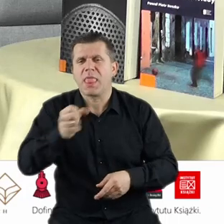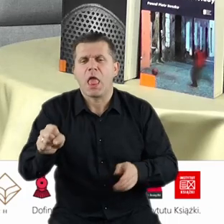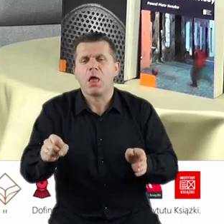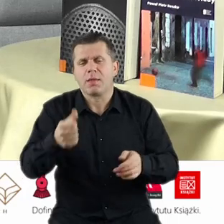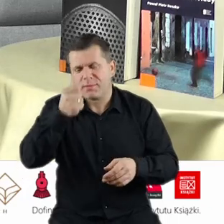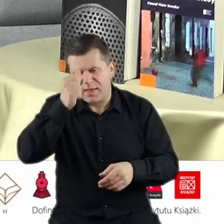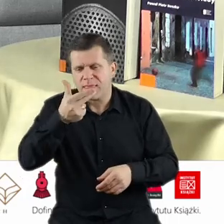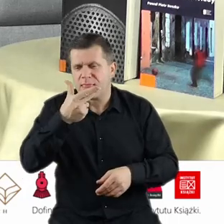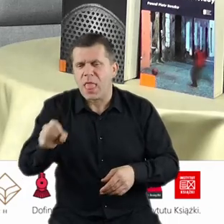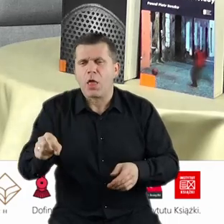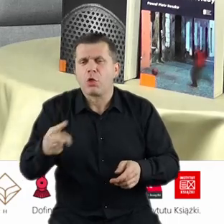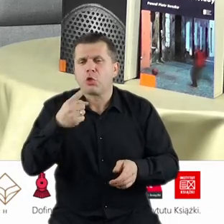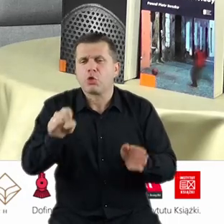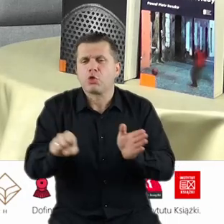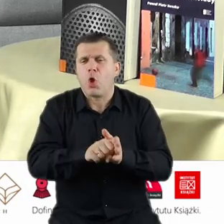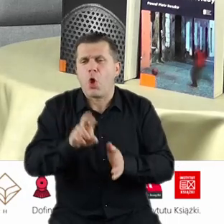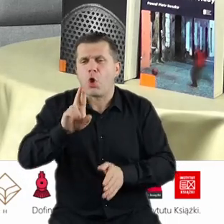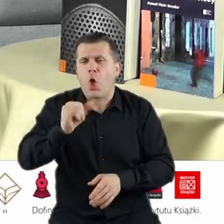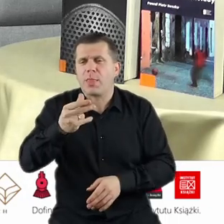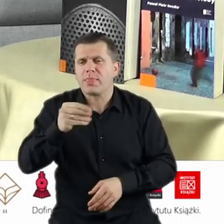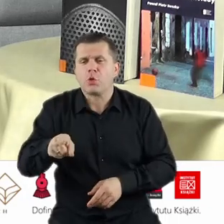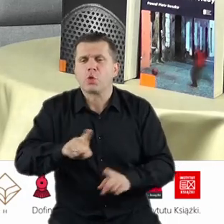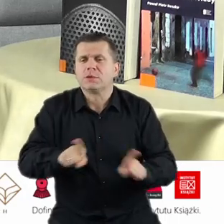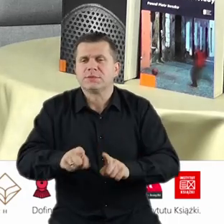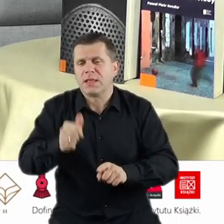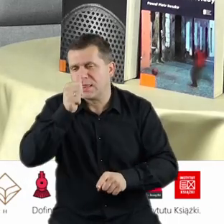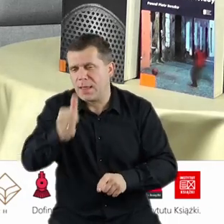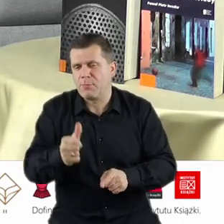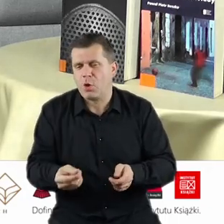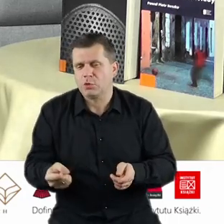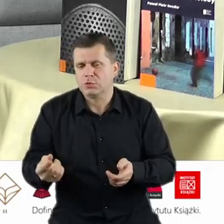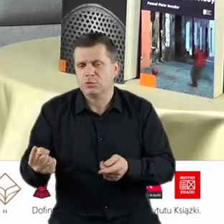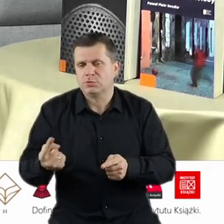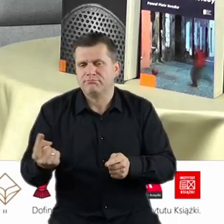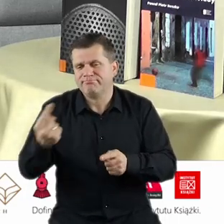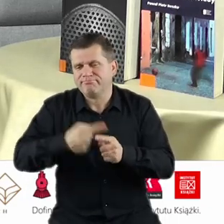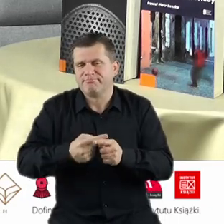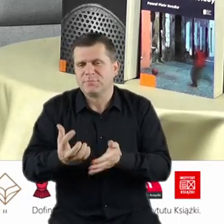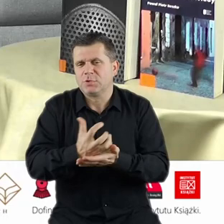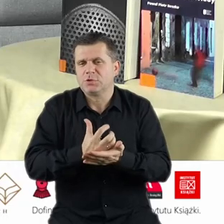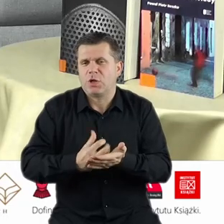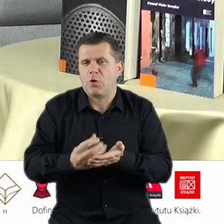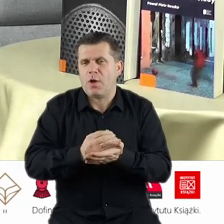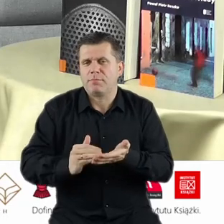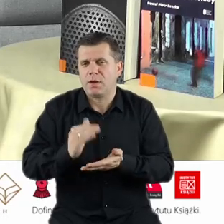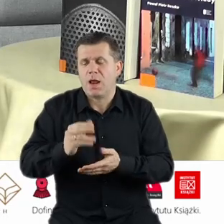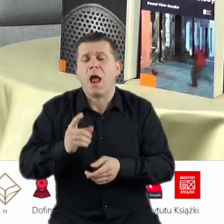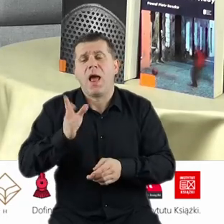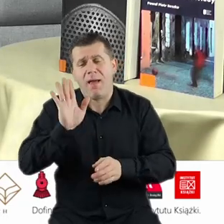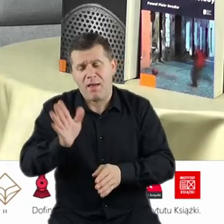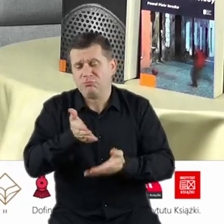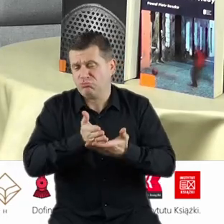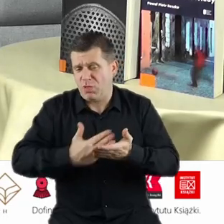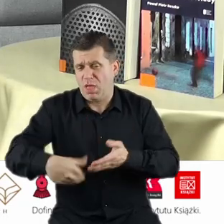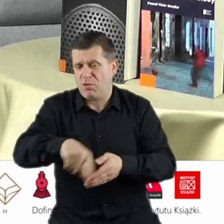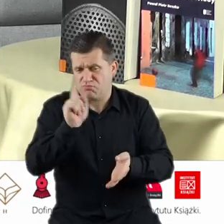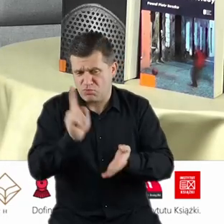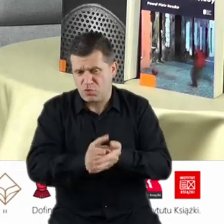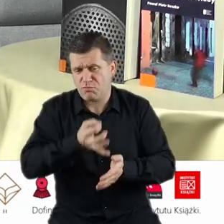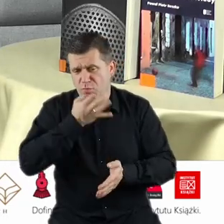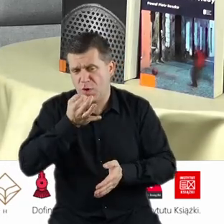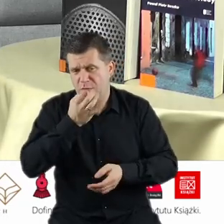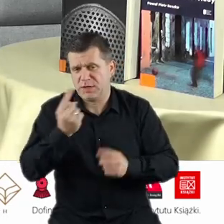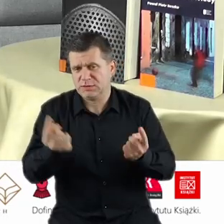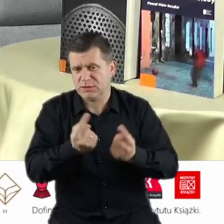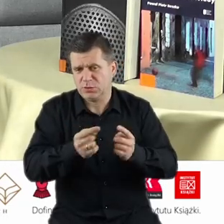jest niedorobne, czyli nie da się na tym dorobić. Ale no, tak, oczywiście nie mam wątpliwości, że część osób no, poprawiła swoją